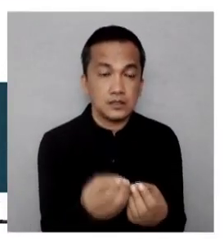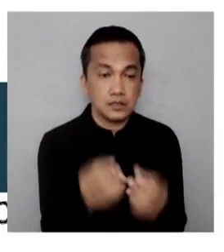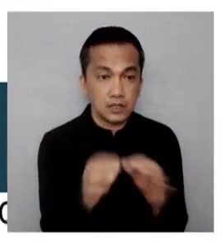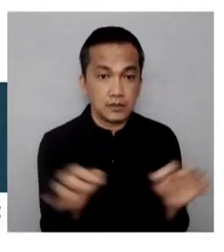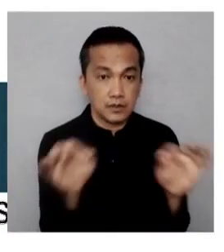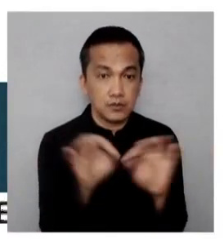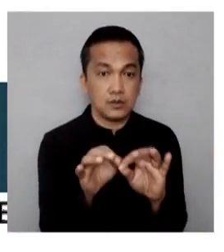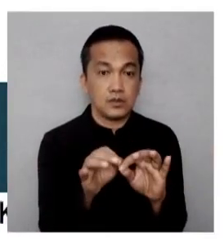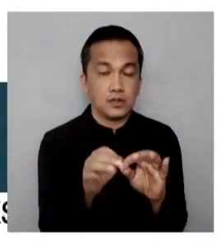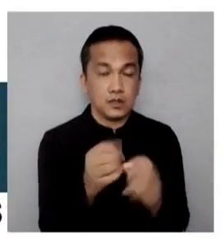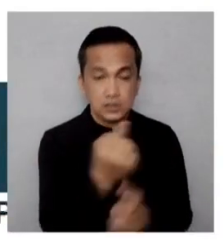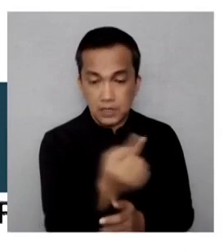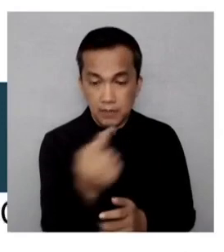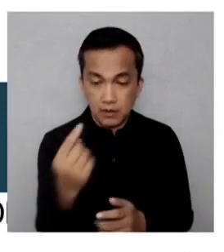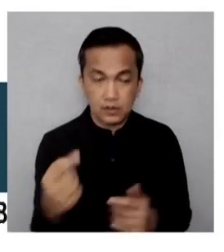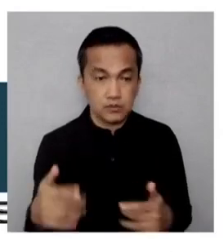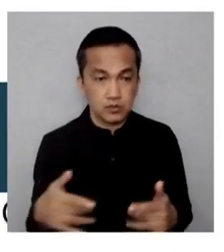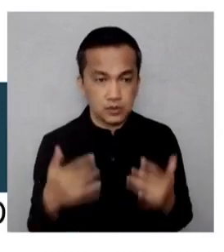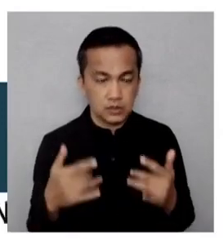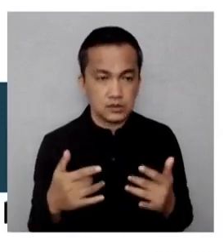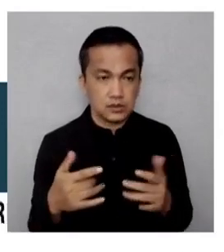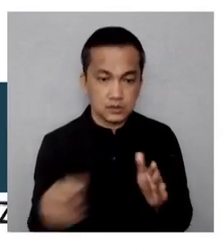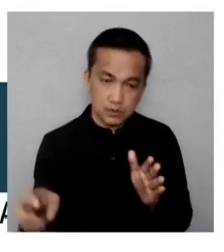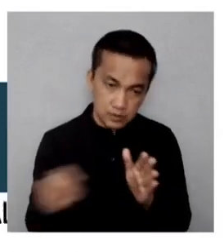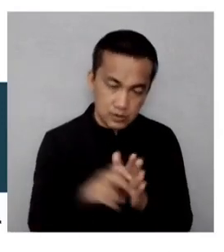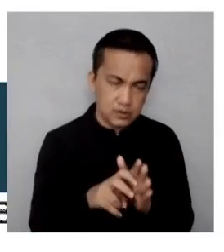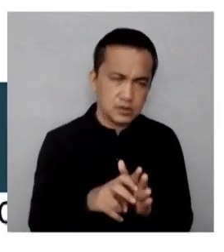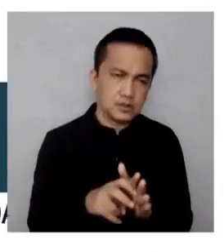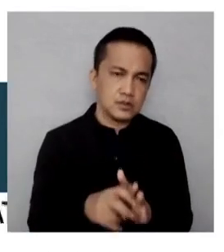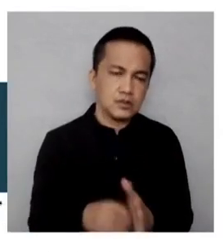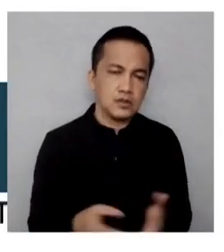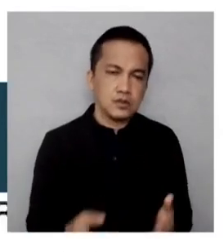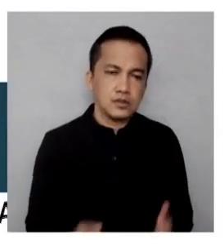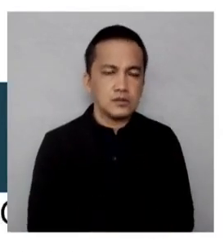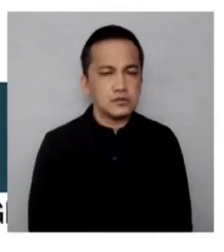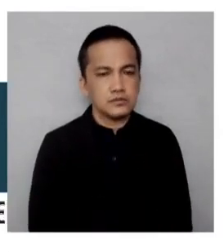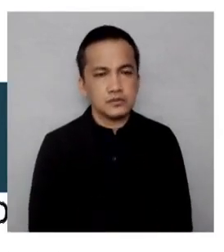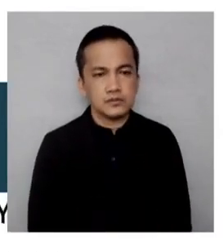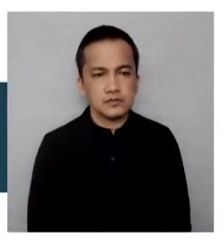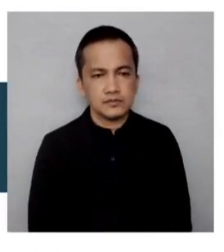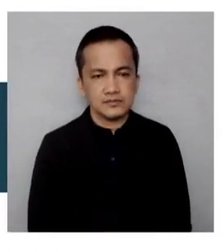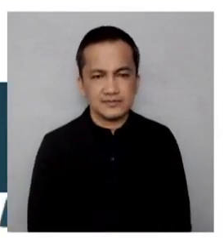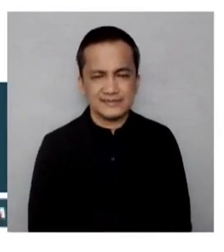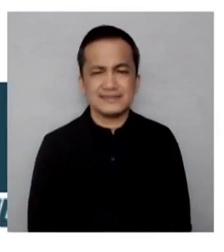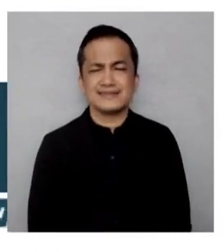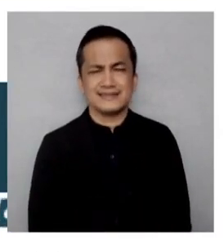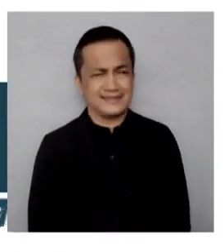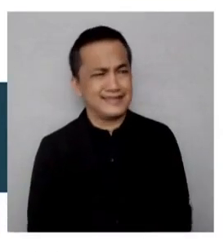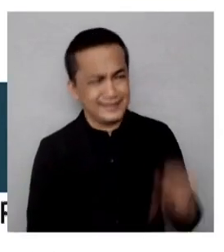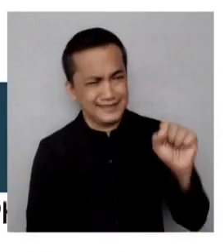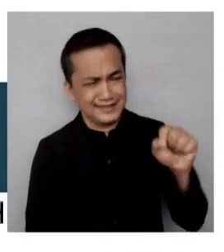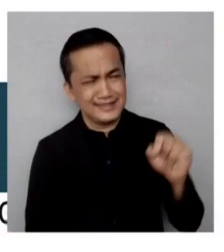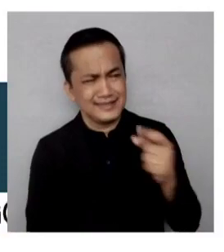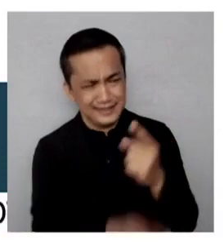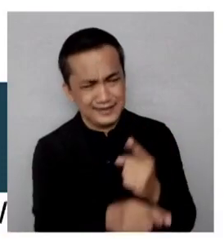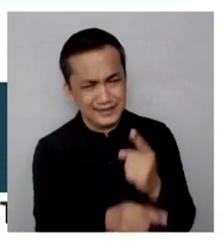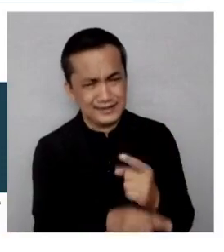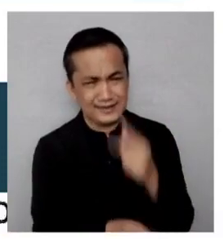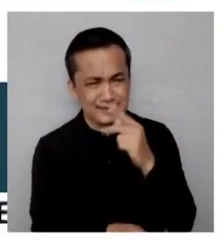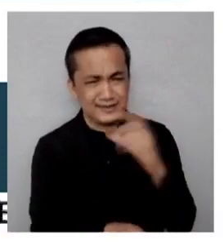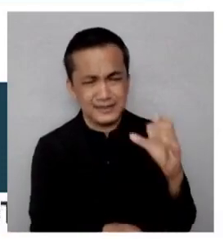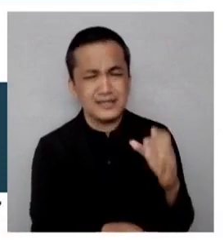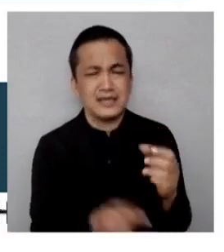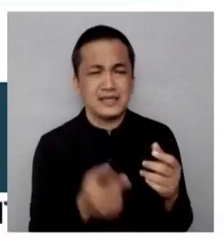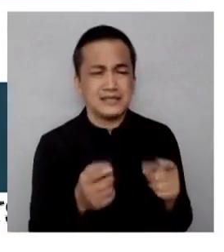sa bawat buhay na lulan nung sasakyan. Yes, tama ka, Carmina, no? Sa mga nangyayaring